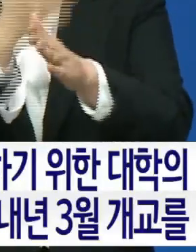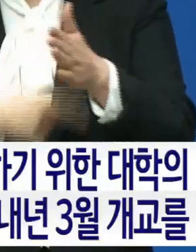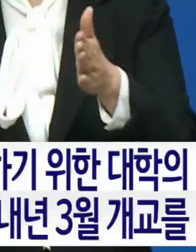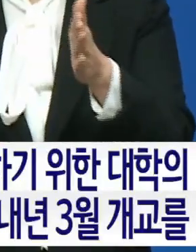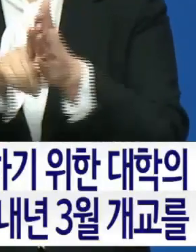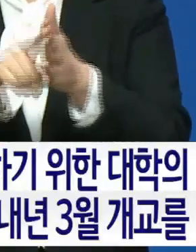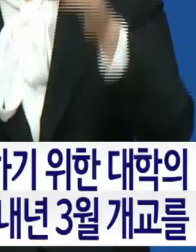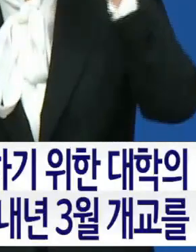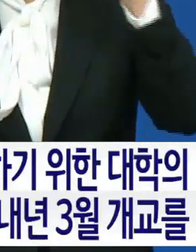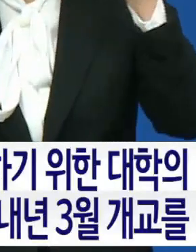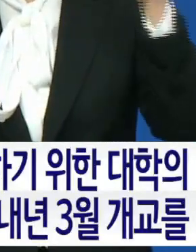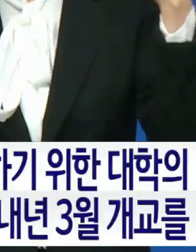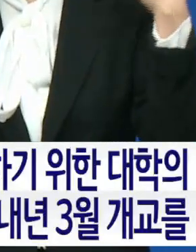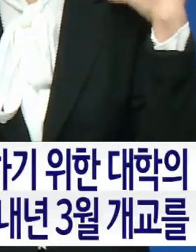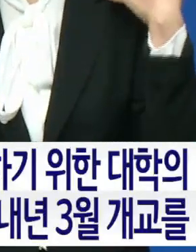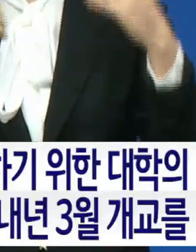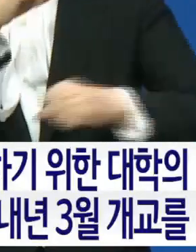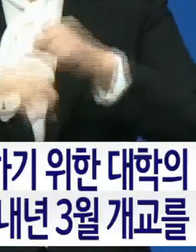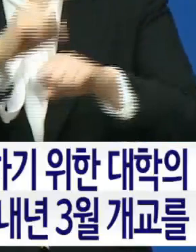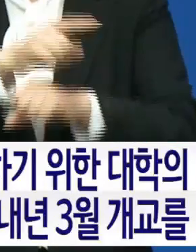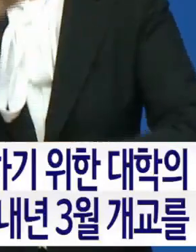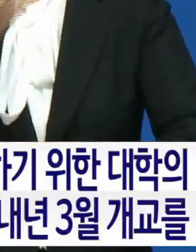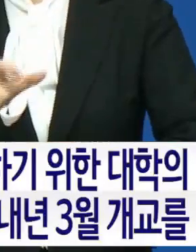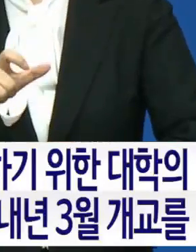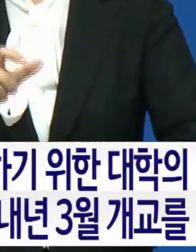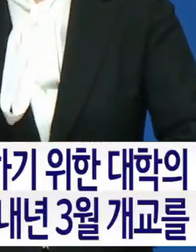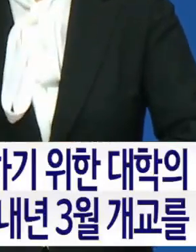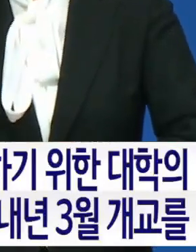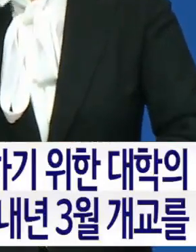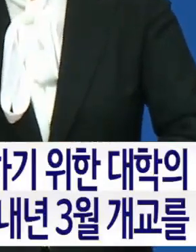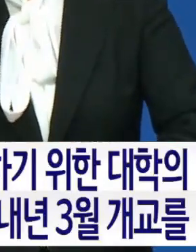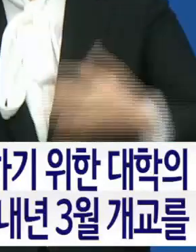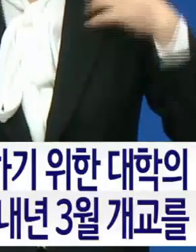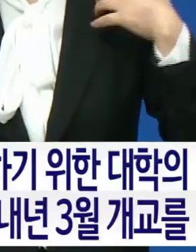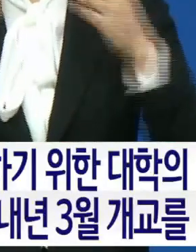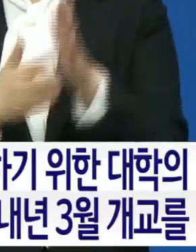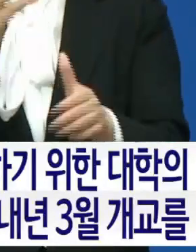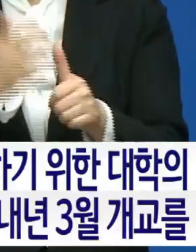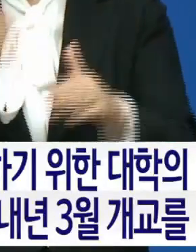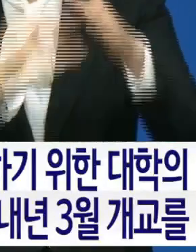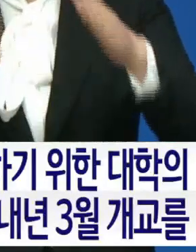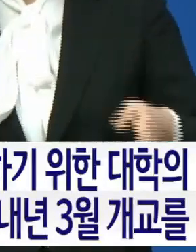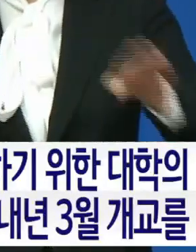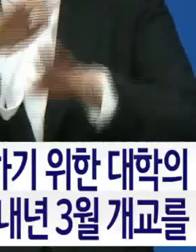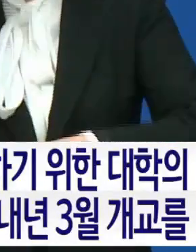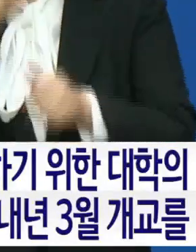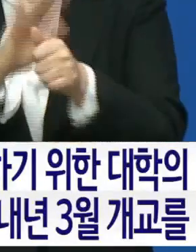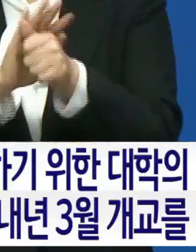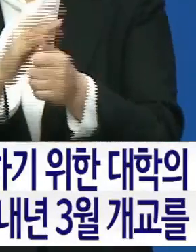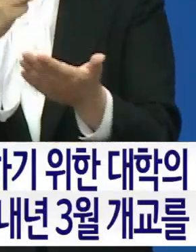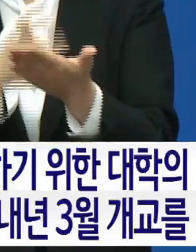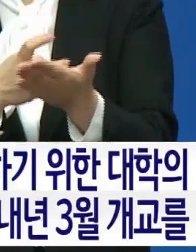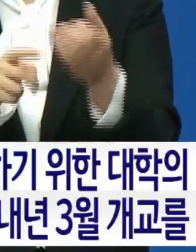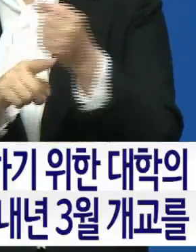위한 대학의 자율성 강화와 정부, 지자체, 공공기관의 재정지원 법적